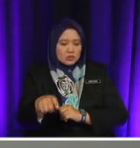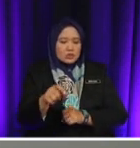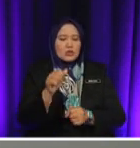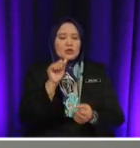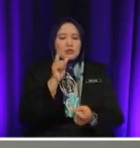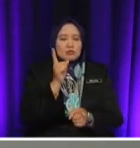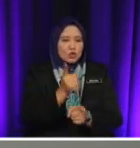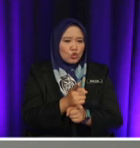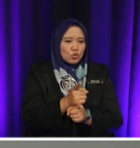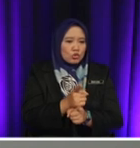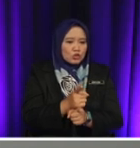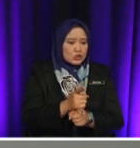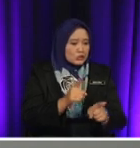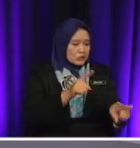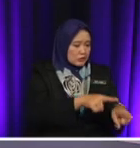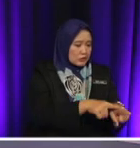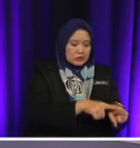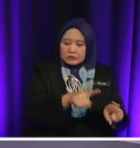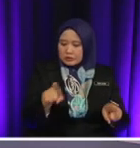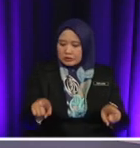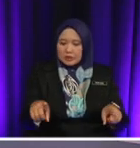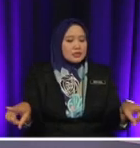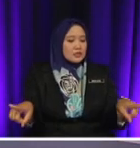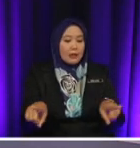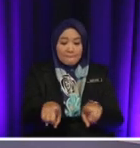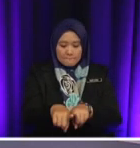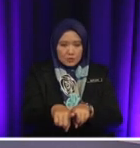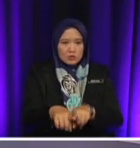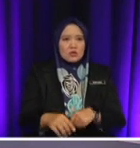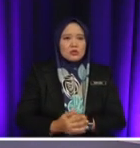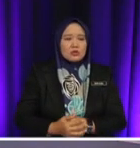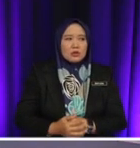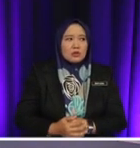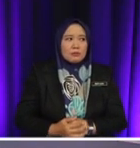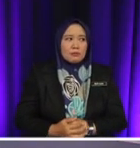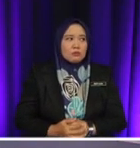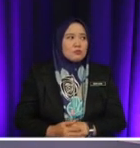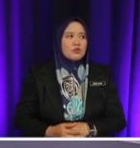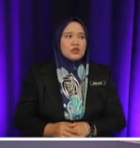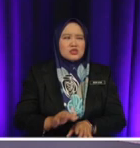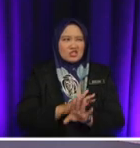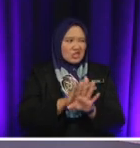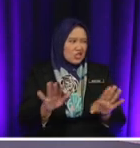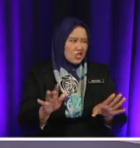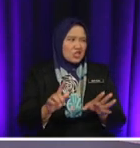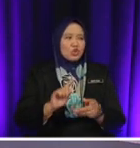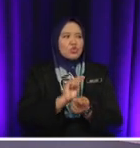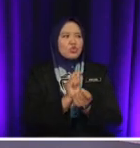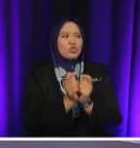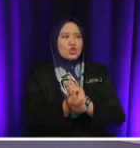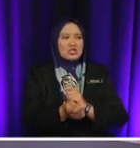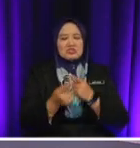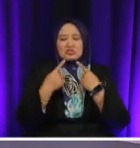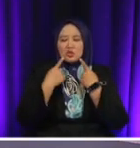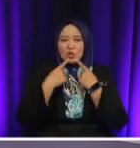terakhir Ingat jangan menukar jawapan awal Anda melainan Anda pasti satu lagi jawapan